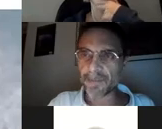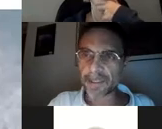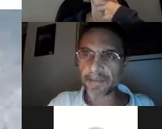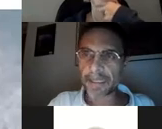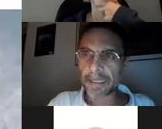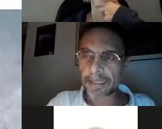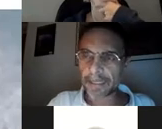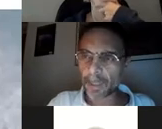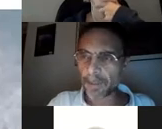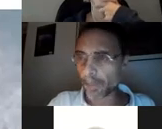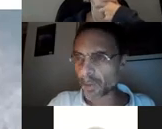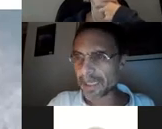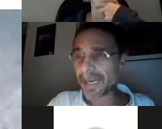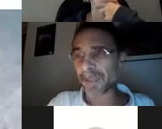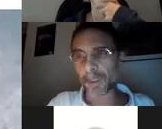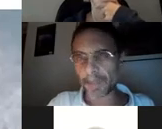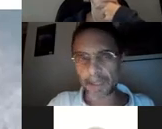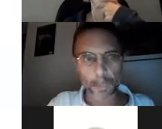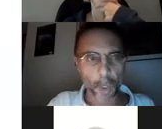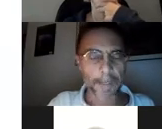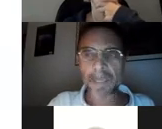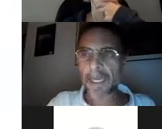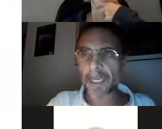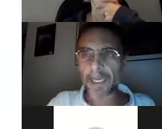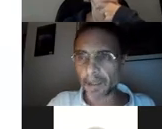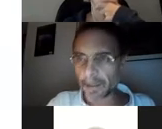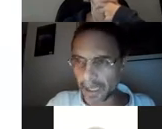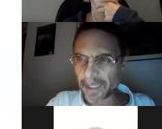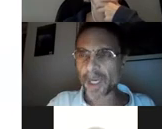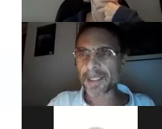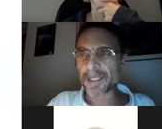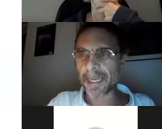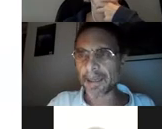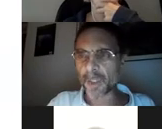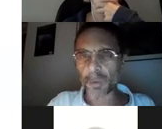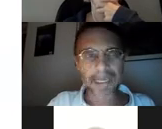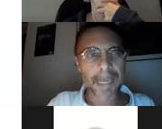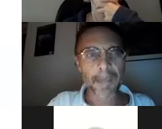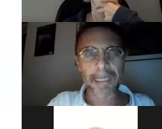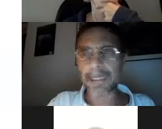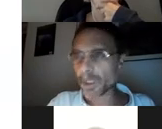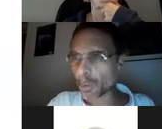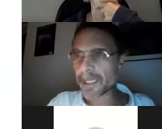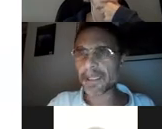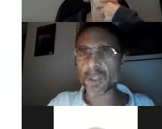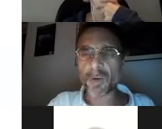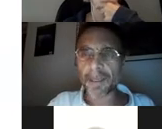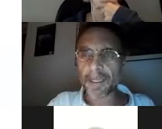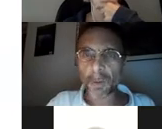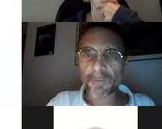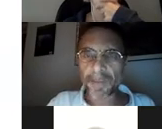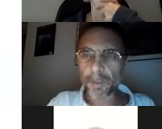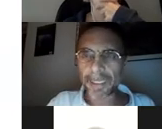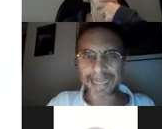significativa all'interno della popolazione italiana, in particolare per i più giovani. Anche il Censis ha lanciato l'allarme, l'Istituto Gaslini di Genova,